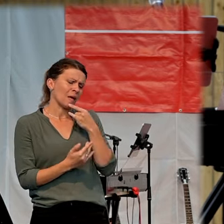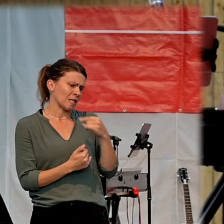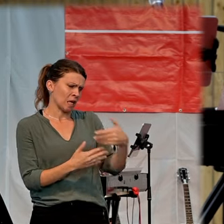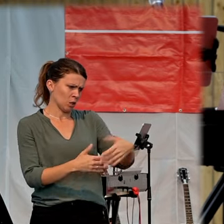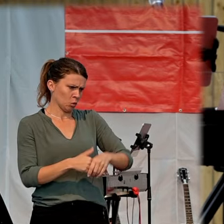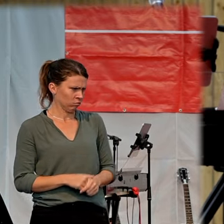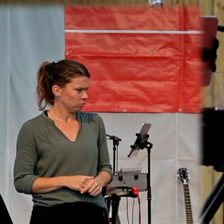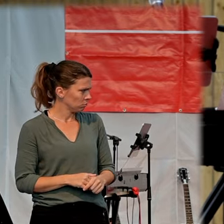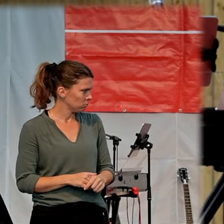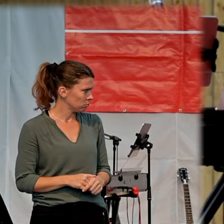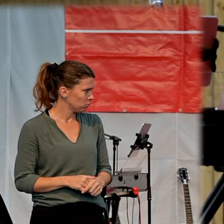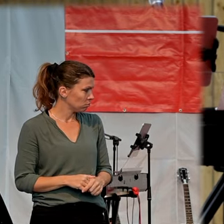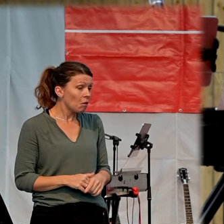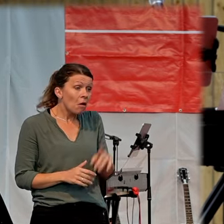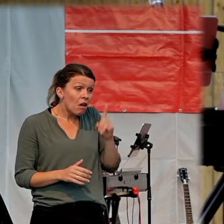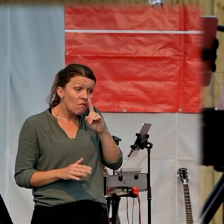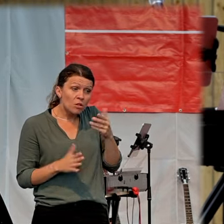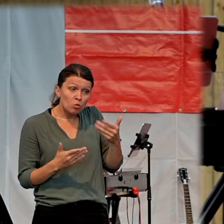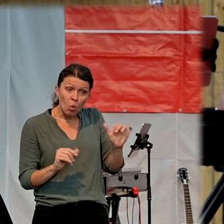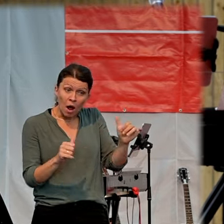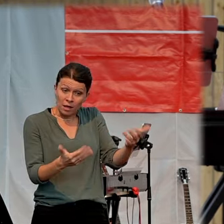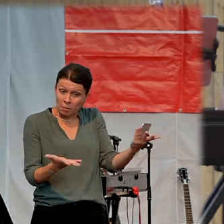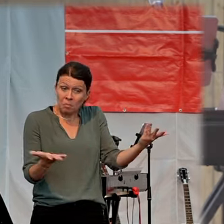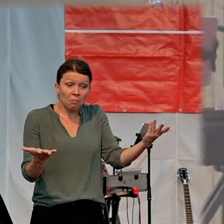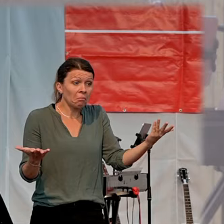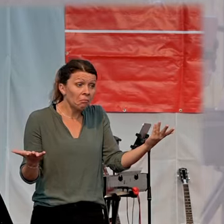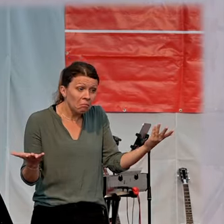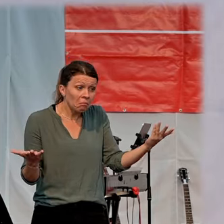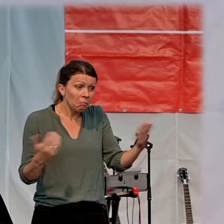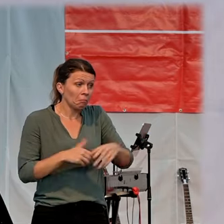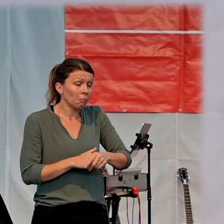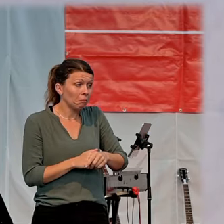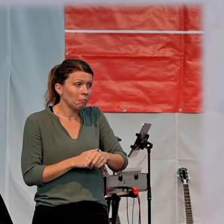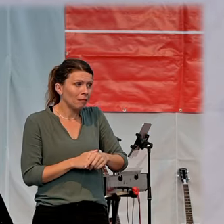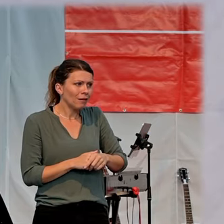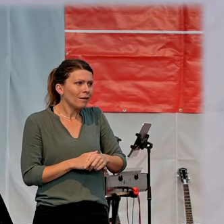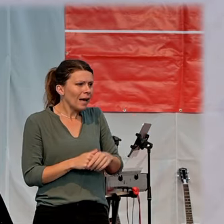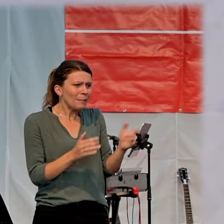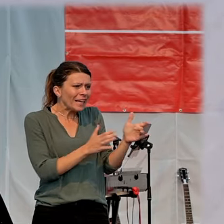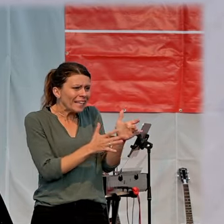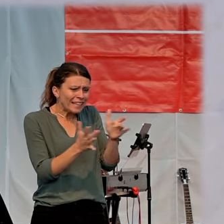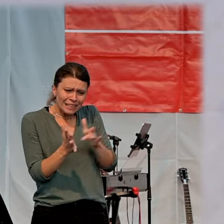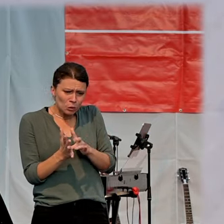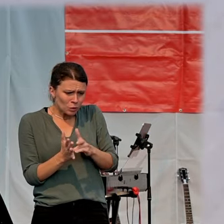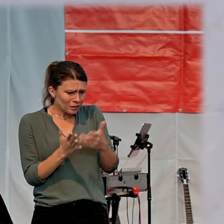dazu geführt hat, hat sie sich so spät erinnert an Jesus, sage ich mal so. Ja, das ist ja nicht das Problem.